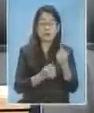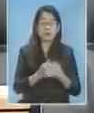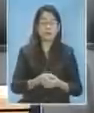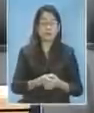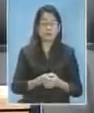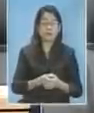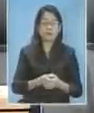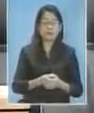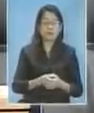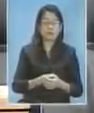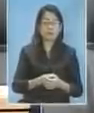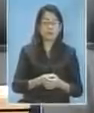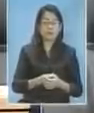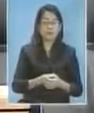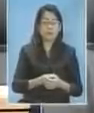คัญ